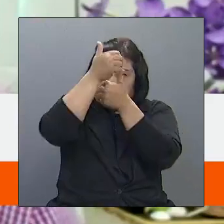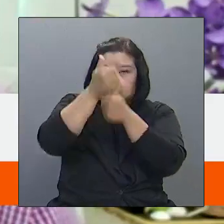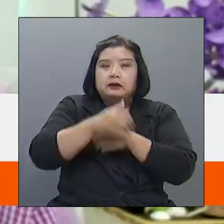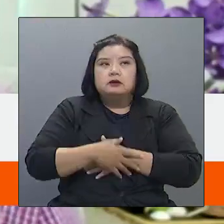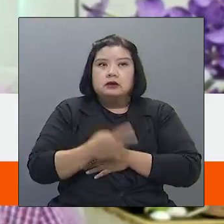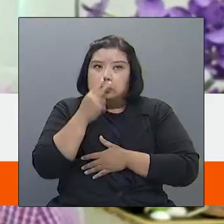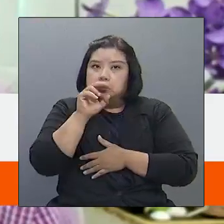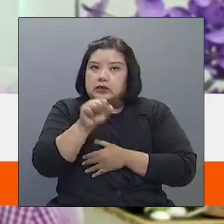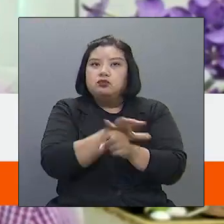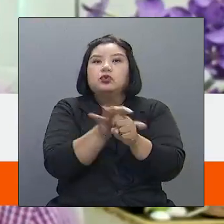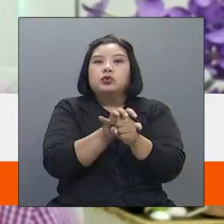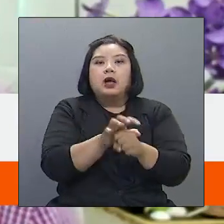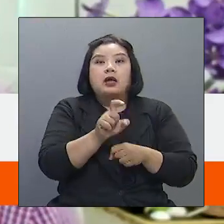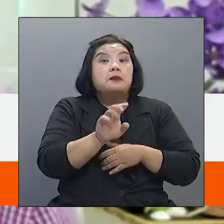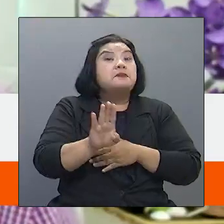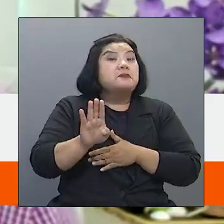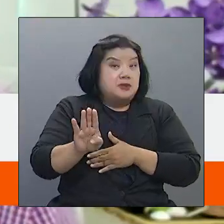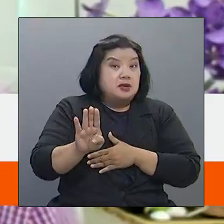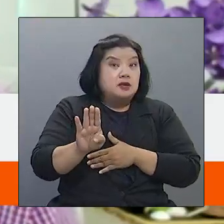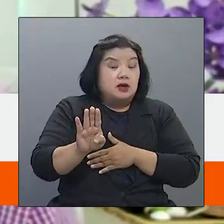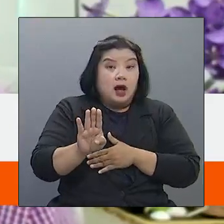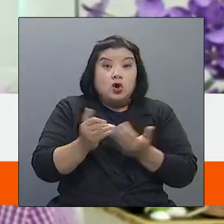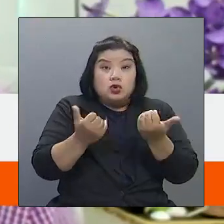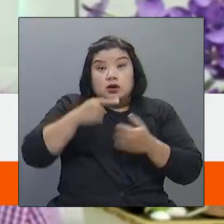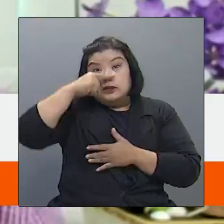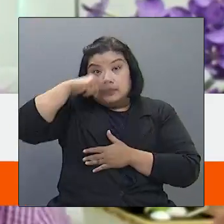ของ XBB เนี่ยบอกว่าเราเนี่ยก